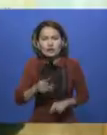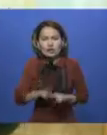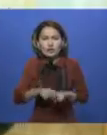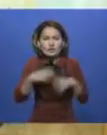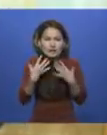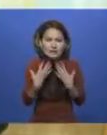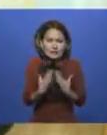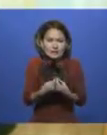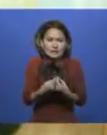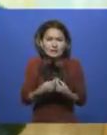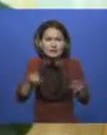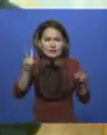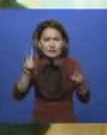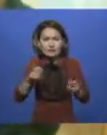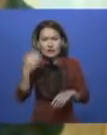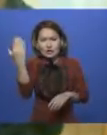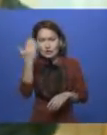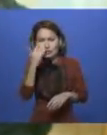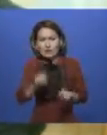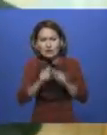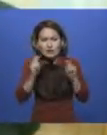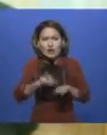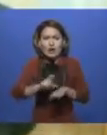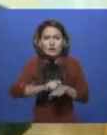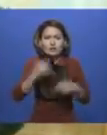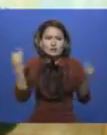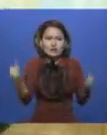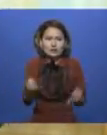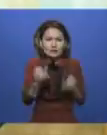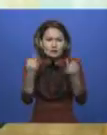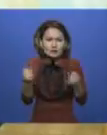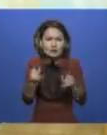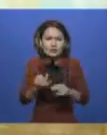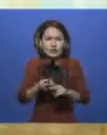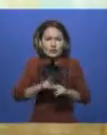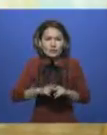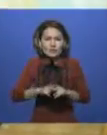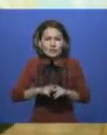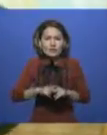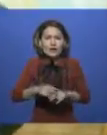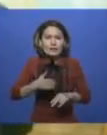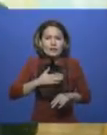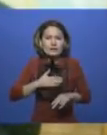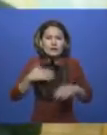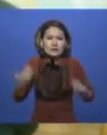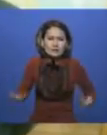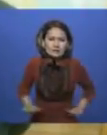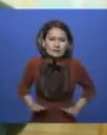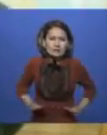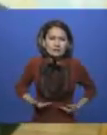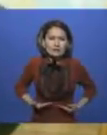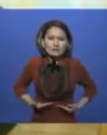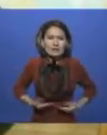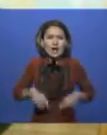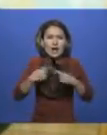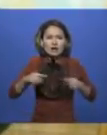баласы өйтіпті, түгеншенің баласы өйтіпті, пәленшенің баласы жақсы болыпты, пәленшенің баласы жаман болыпты деп те жатады. Сондықтан бұл